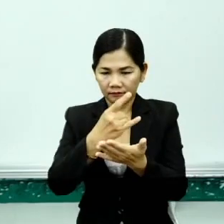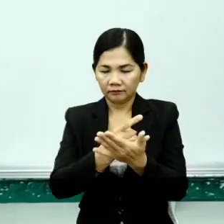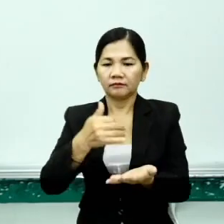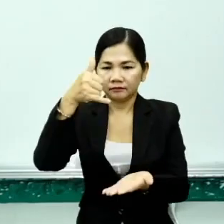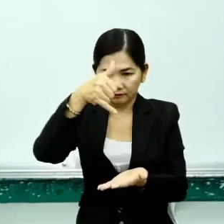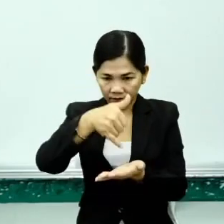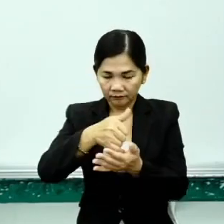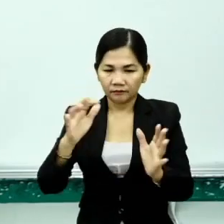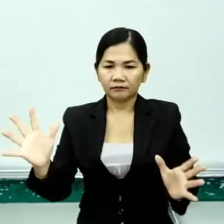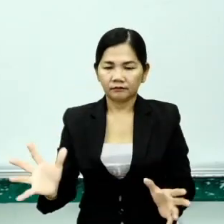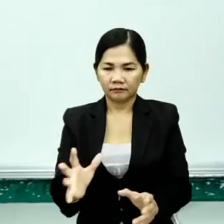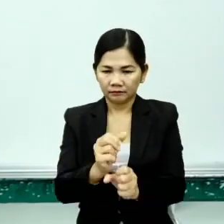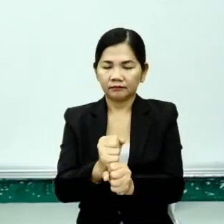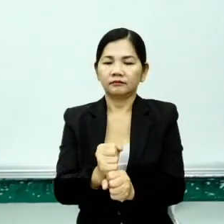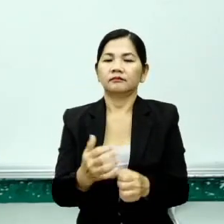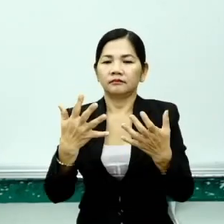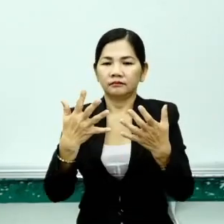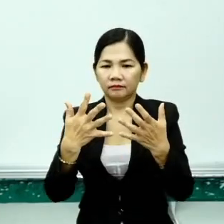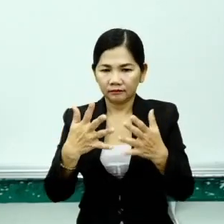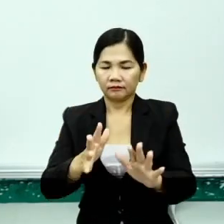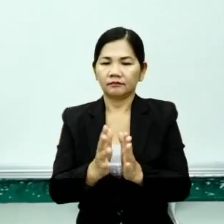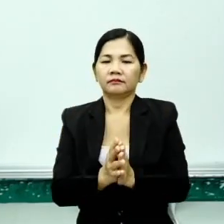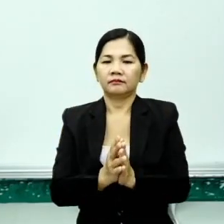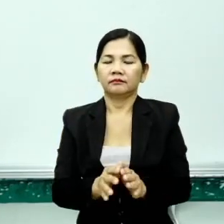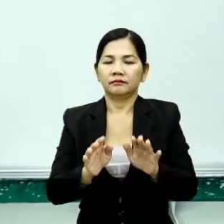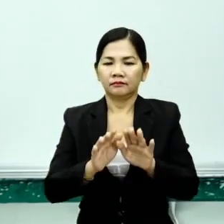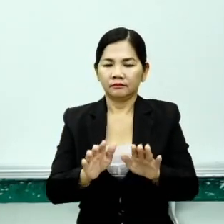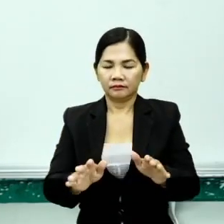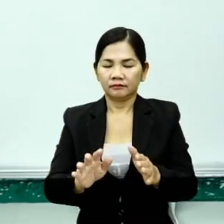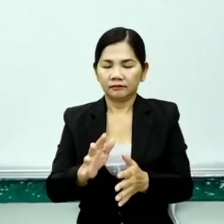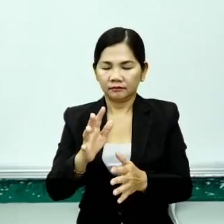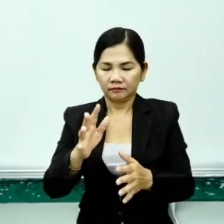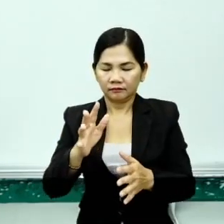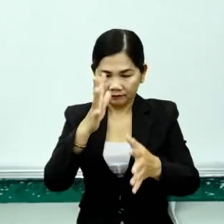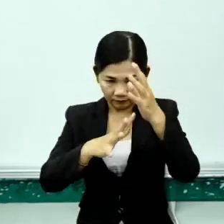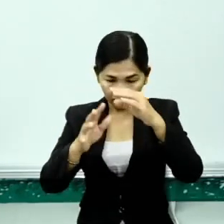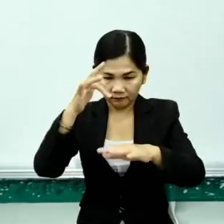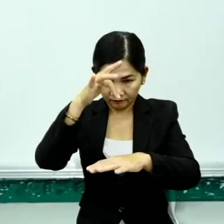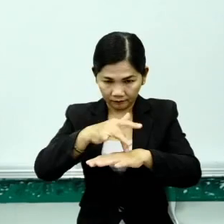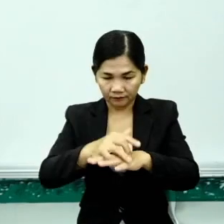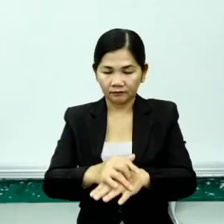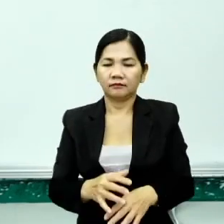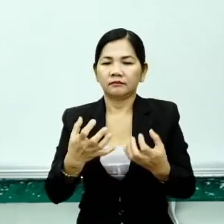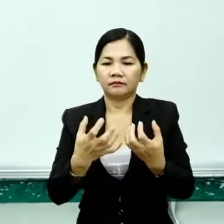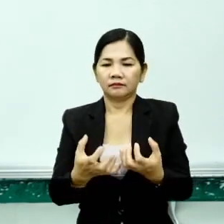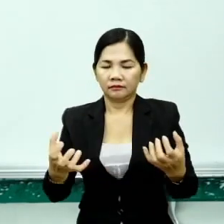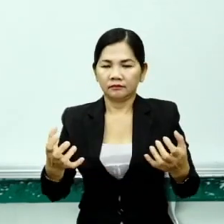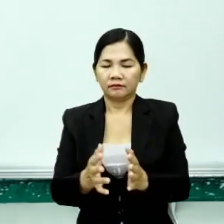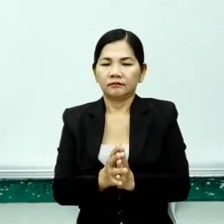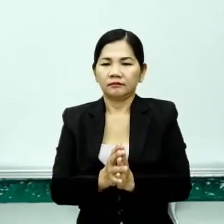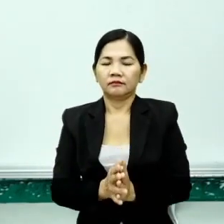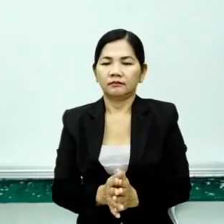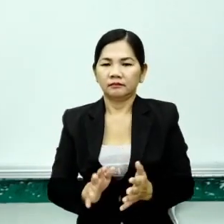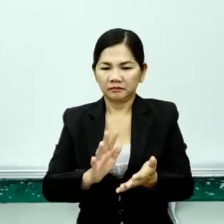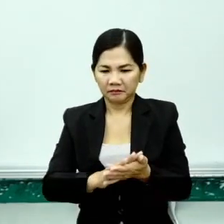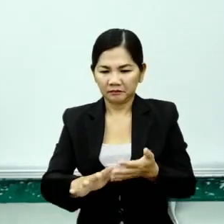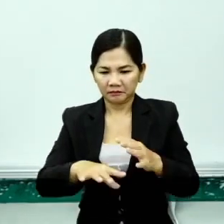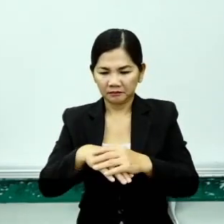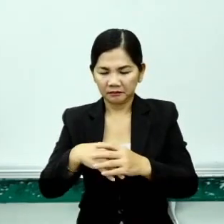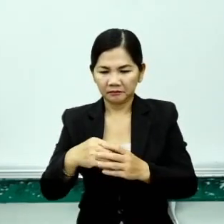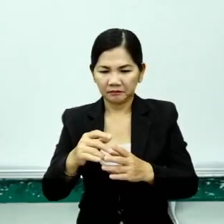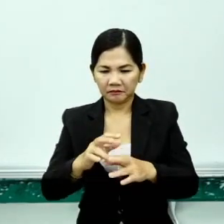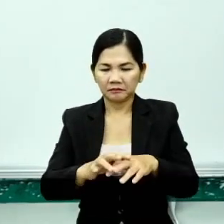thằng này chà ban chọc hai nè con chà chẳng con tặng ác này cào bị con chà bắp bò xong bị đẹp xem xén chà ăn vừa đại con chà